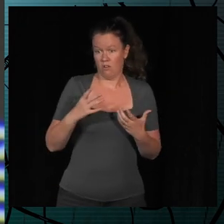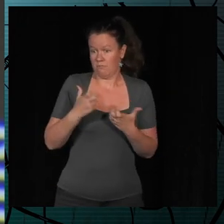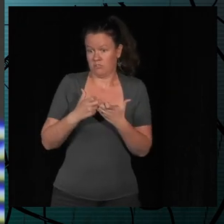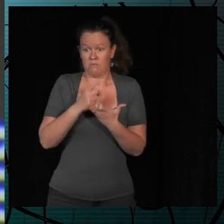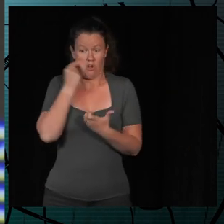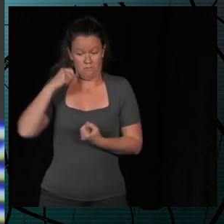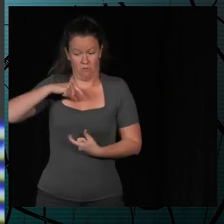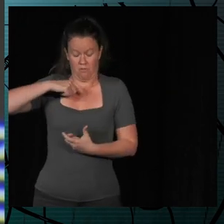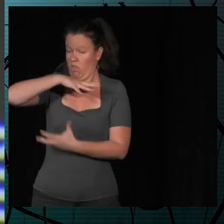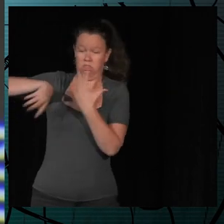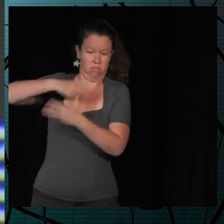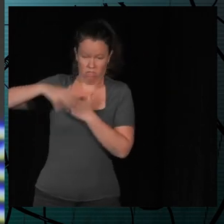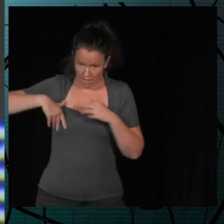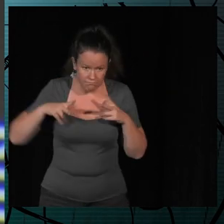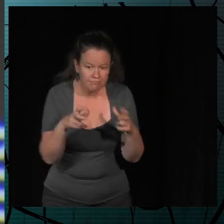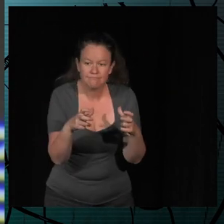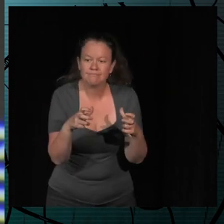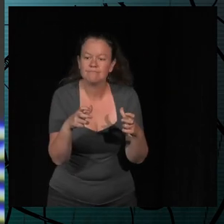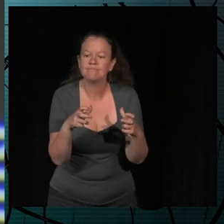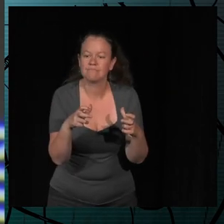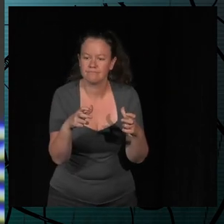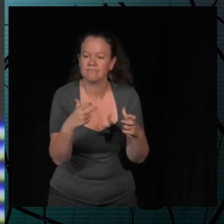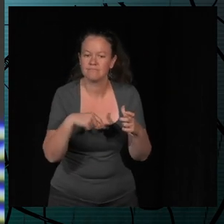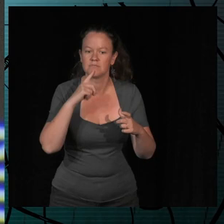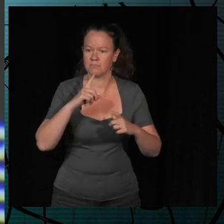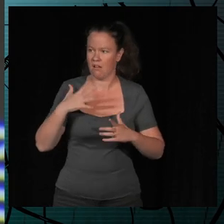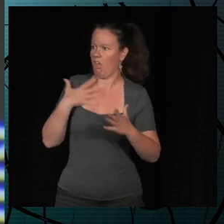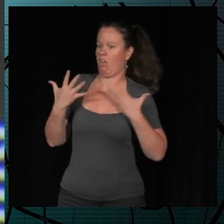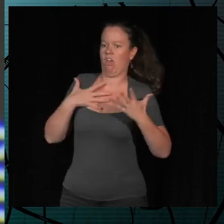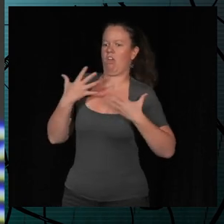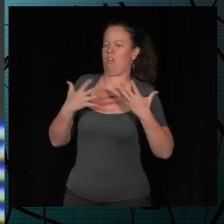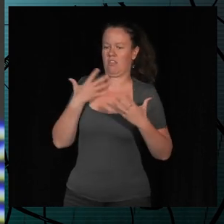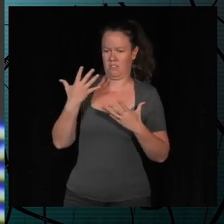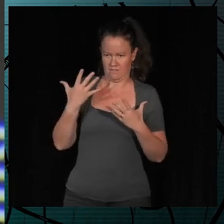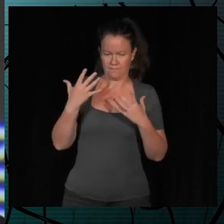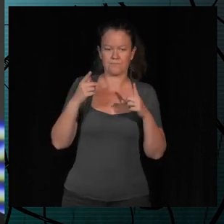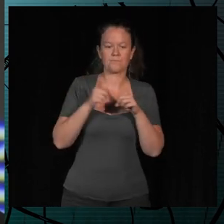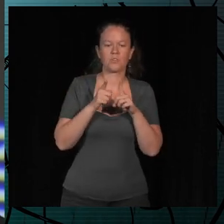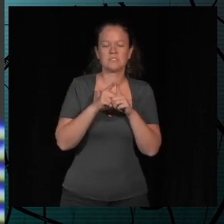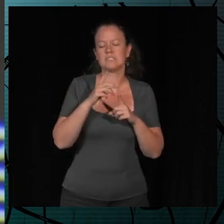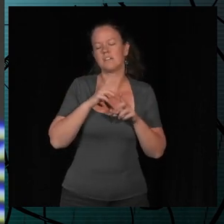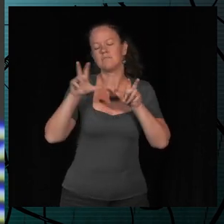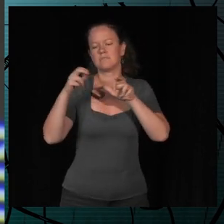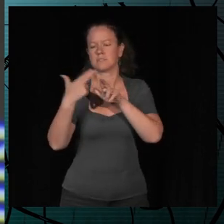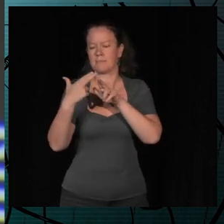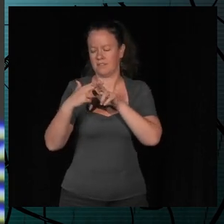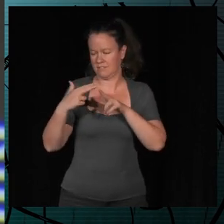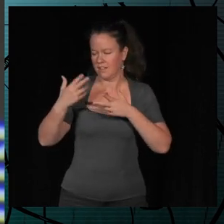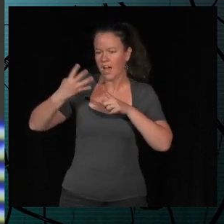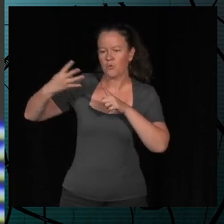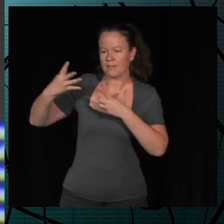impulsions et du coup ils ne peuvent pas résister à la séduction des algorithmes on en parlera un petit peu plus tout à l'heure et